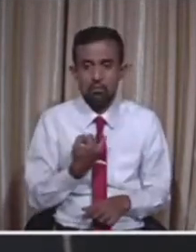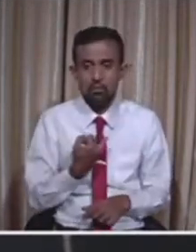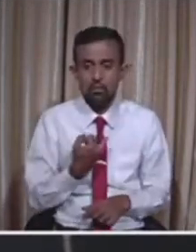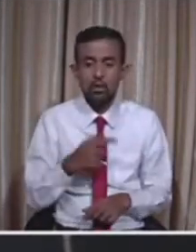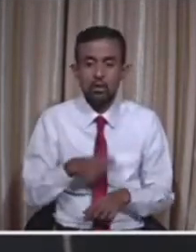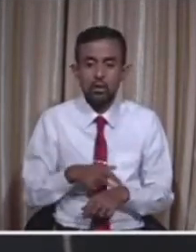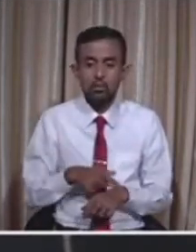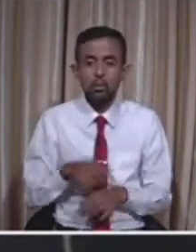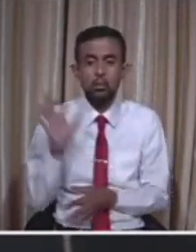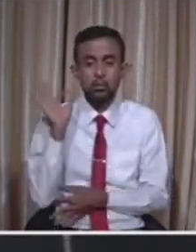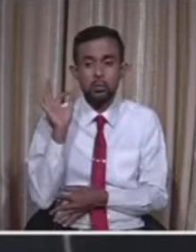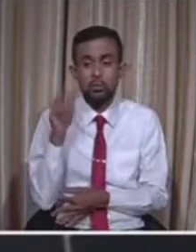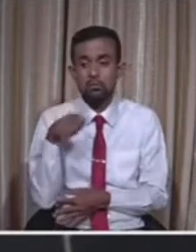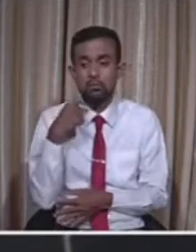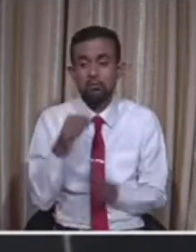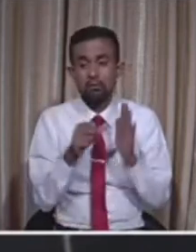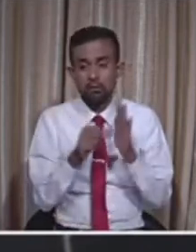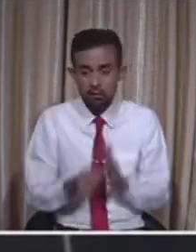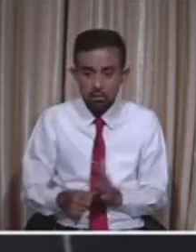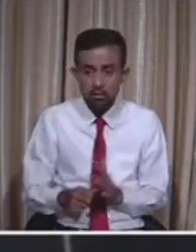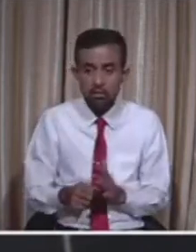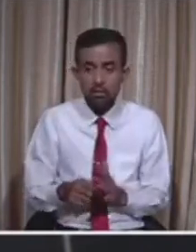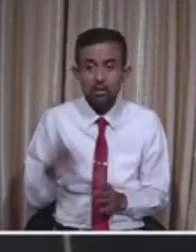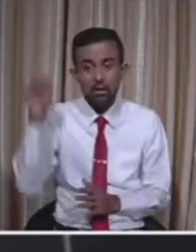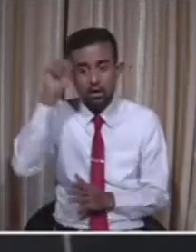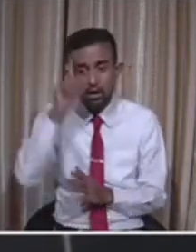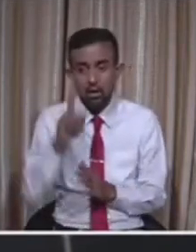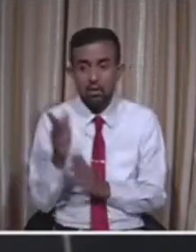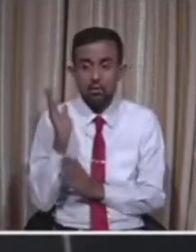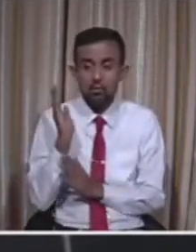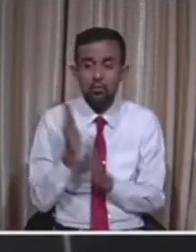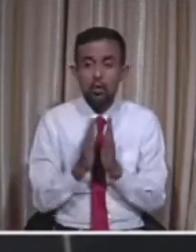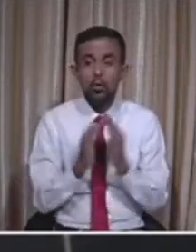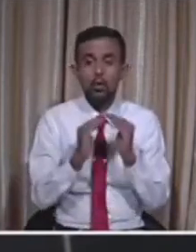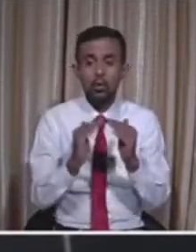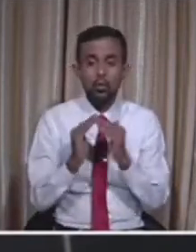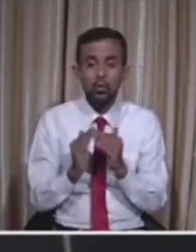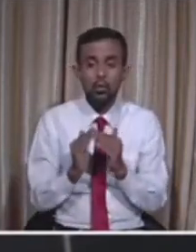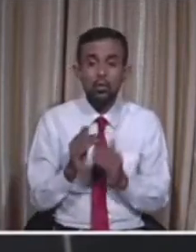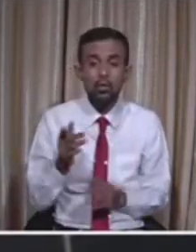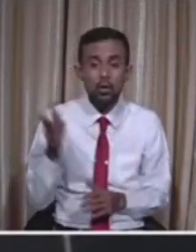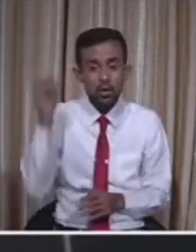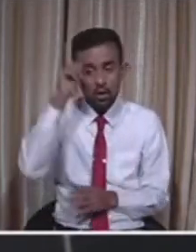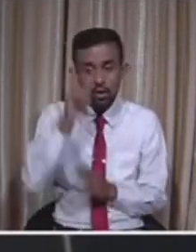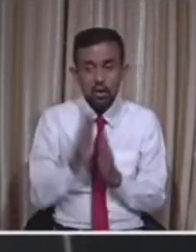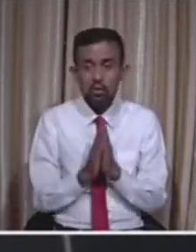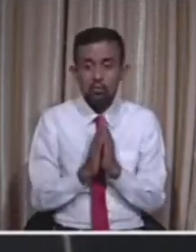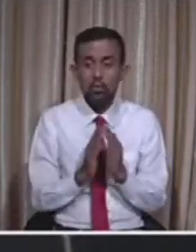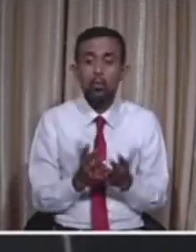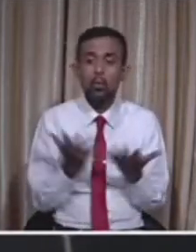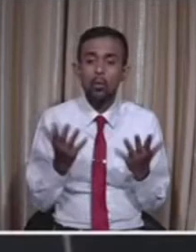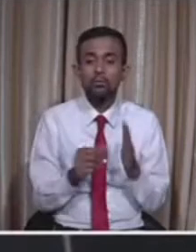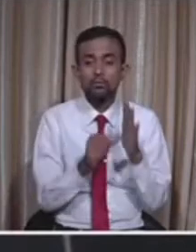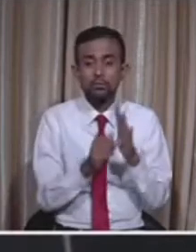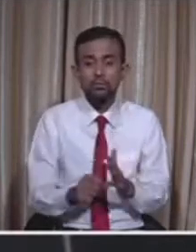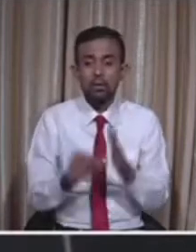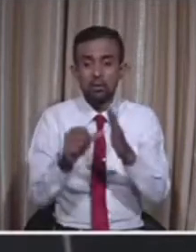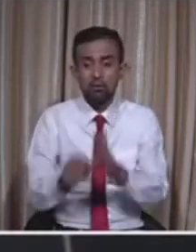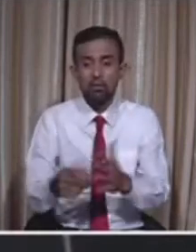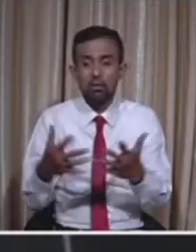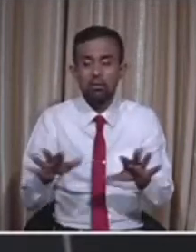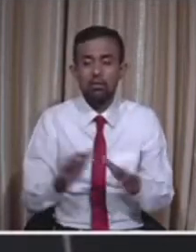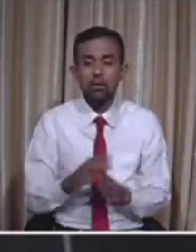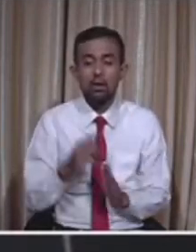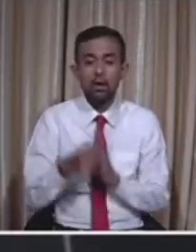මොනතරම් අපේ බුදුදහම පිරිලාද? අනිකුත් ආගමික සිද්ධාස්ථාන නැත්නම් ආගමික සංස්ථා මොනතරම් පිරිලාද? රටේ